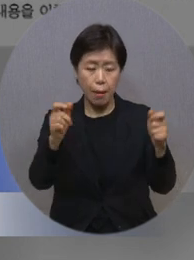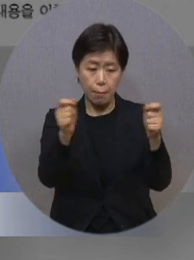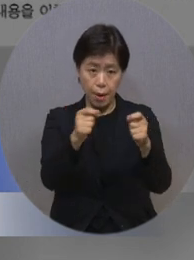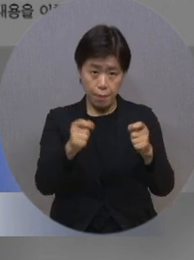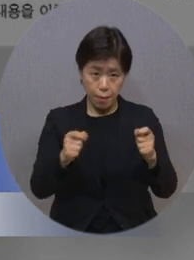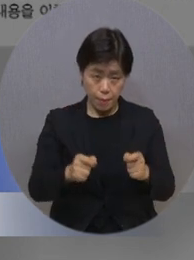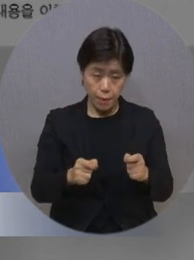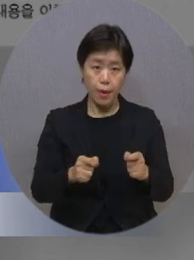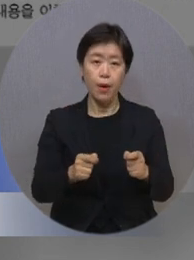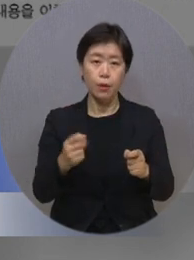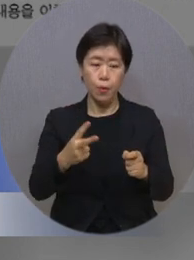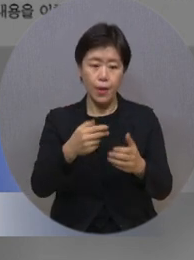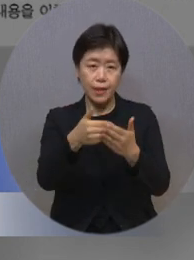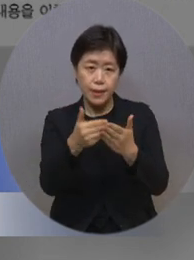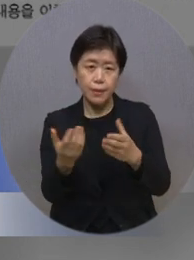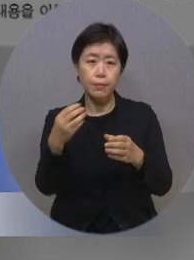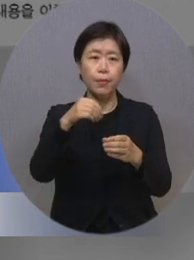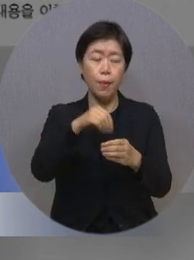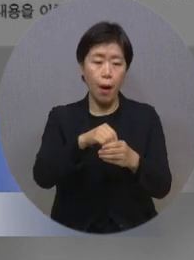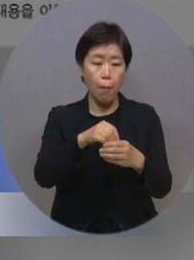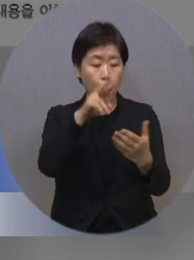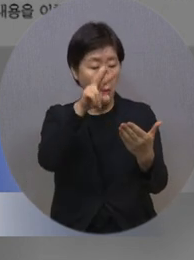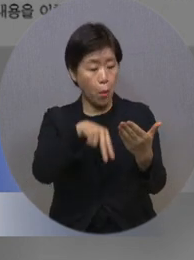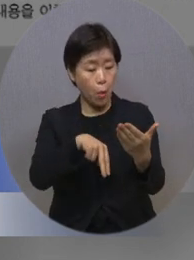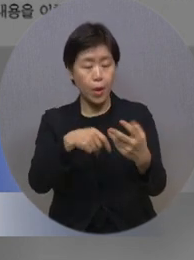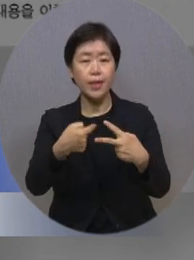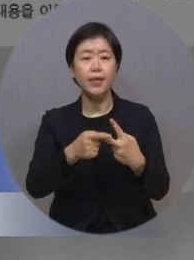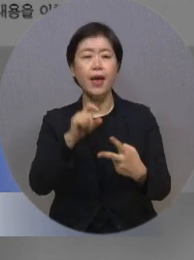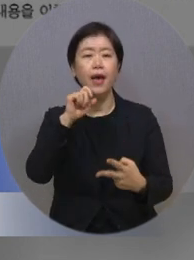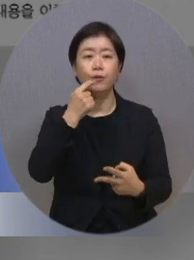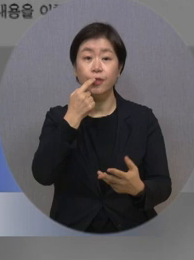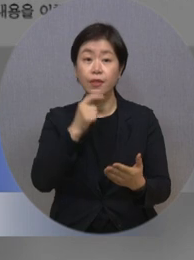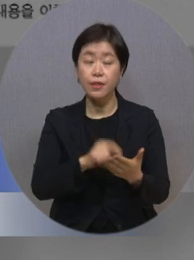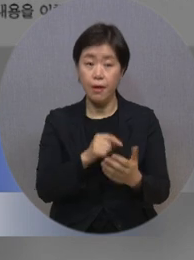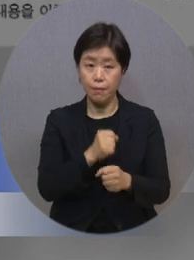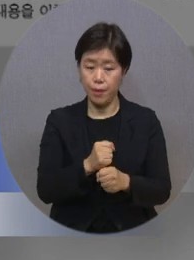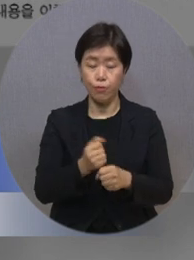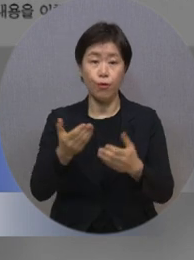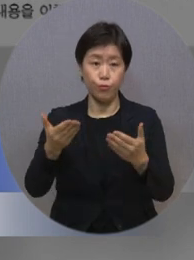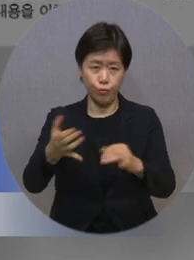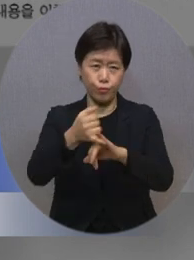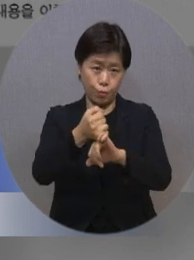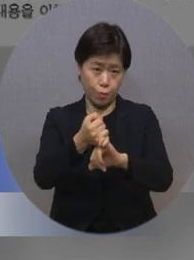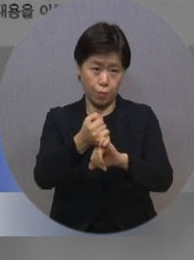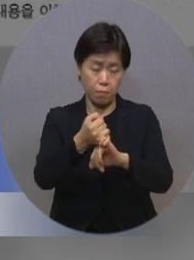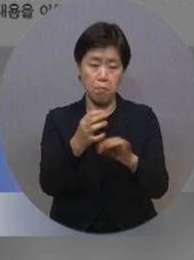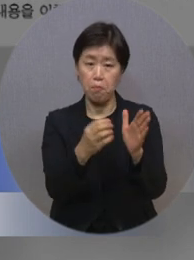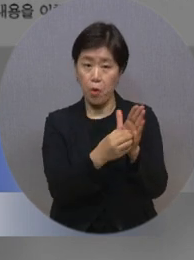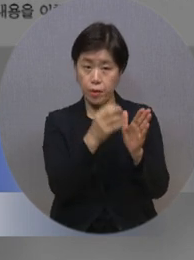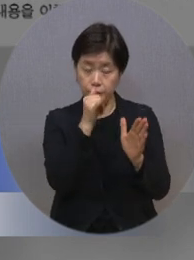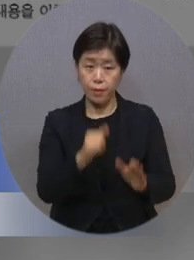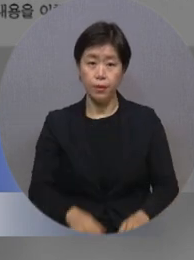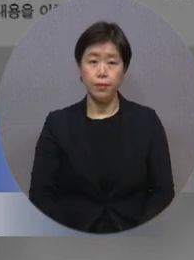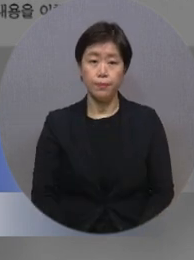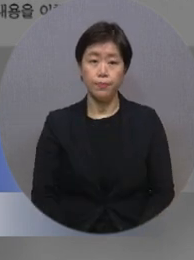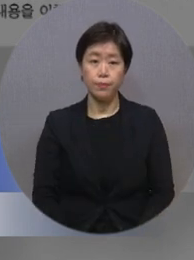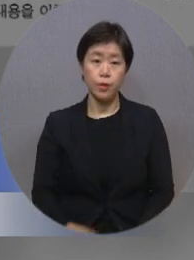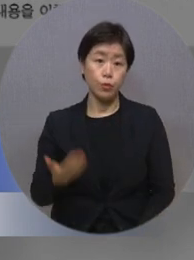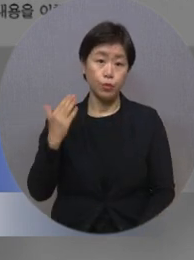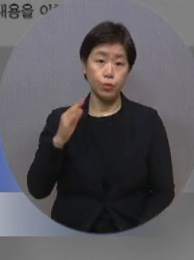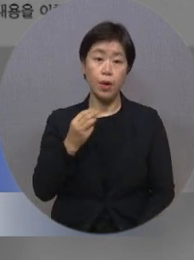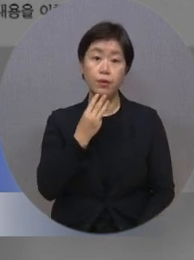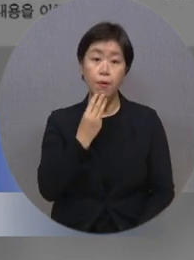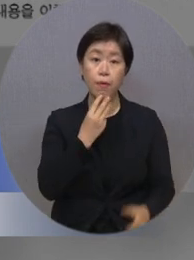있는 방식의 판결문을 의무적으로 작성해 제공해야 한다는 내용을 담고 있습니다 한편 최근